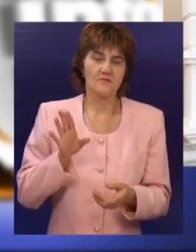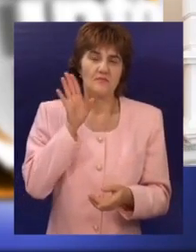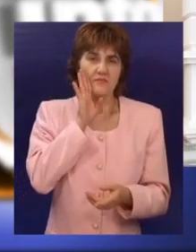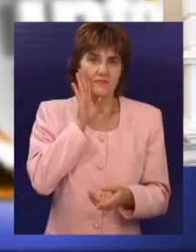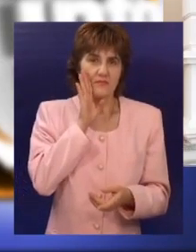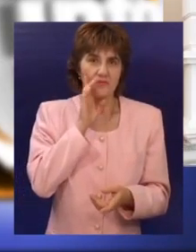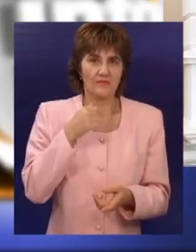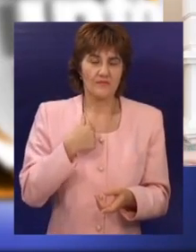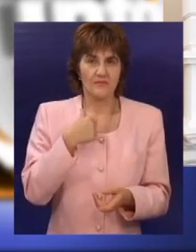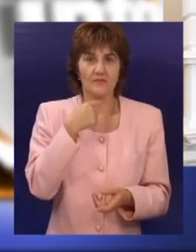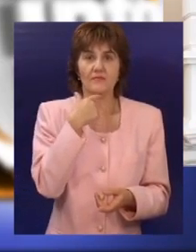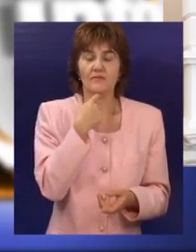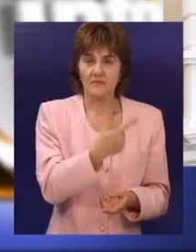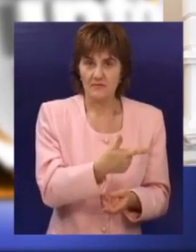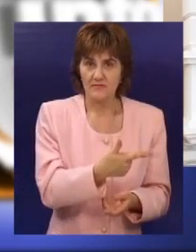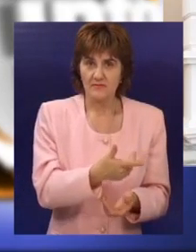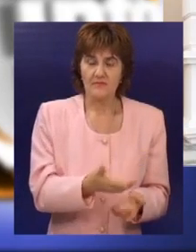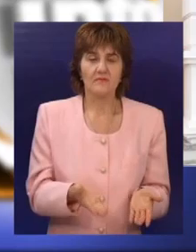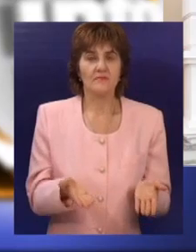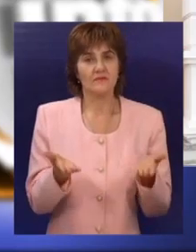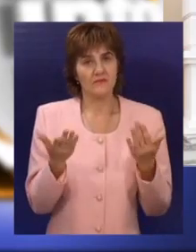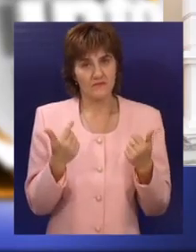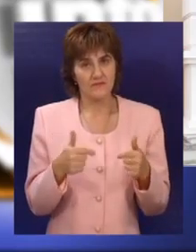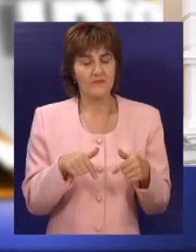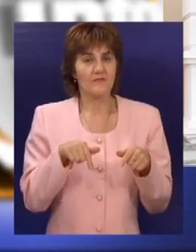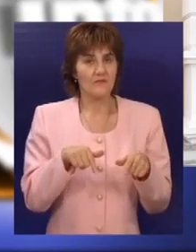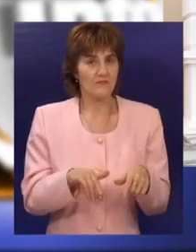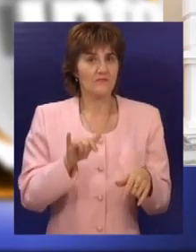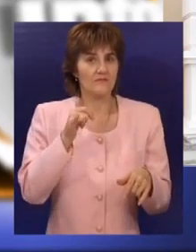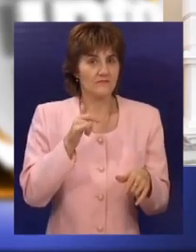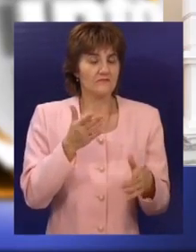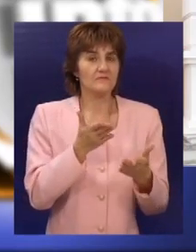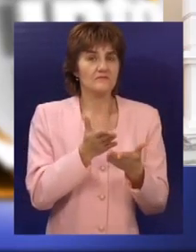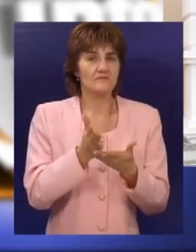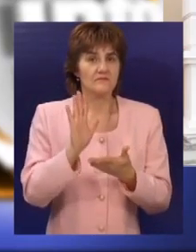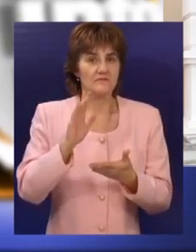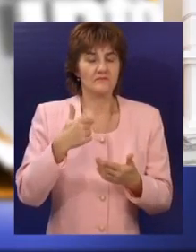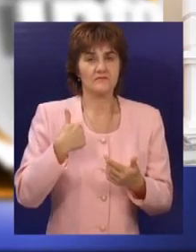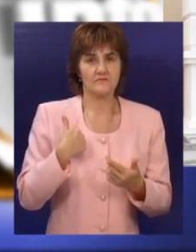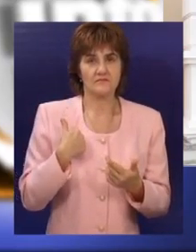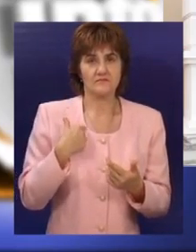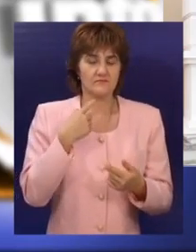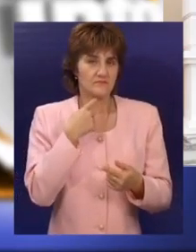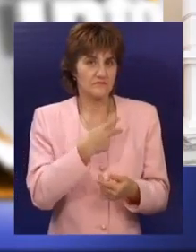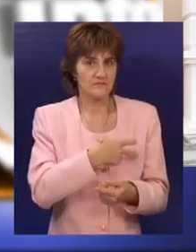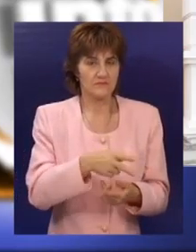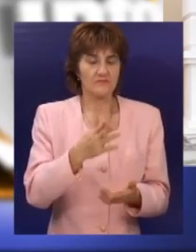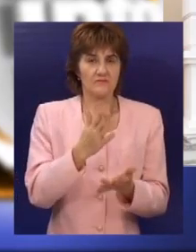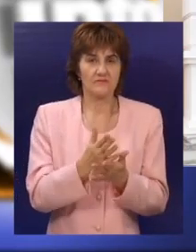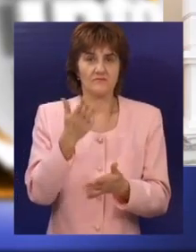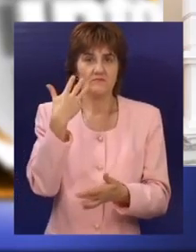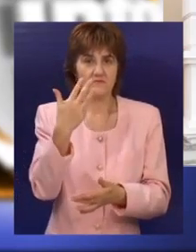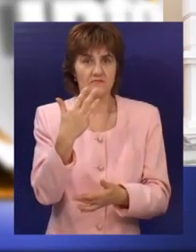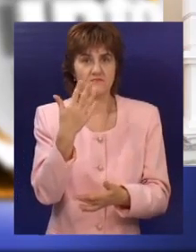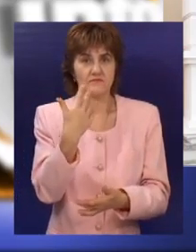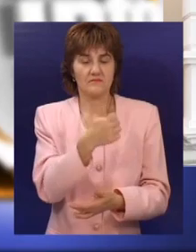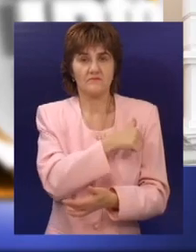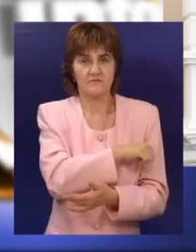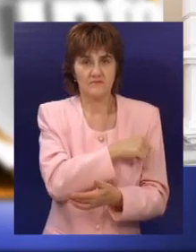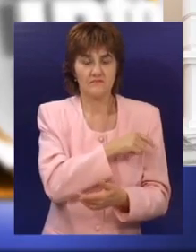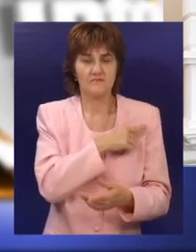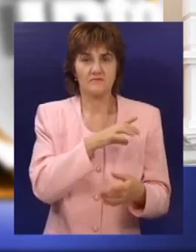mama rekla, i šalu na stranu, ali ovako je ispalo sasvim slučajno, i naravno da iza 40-50 godina